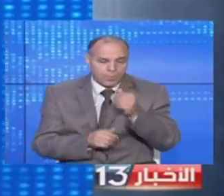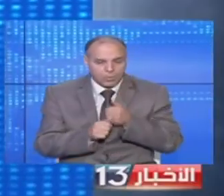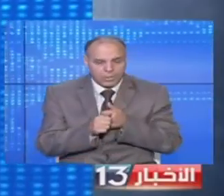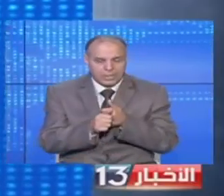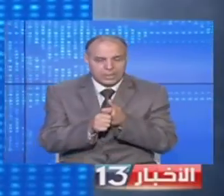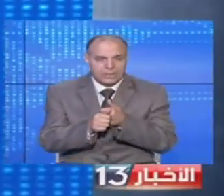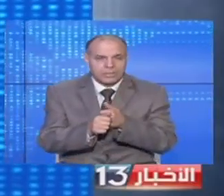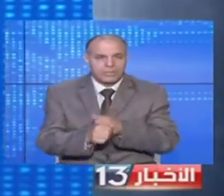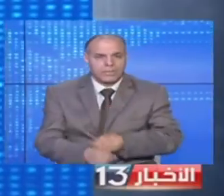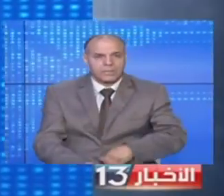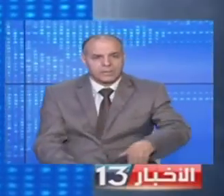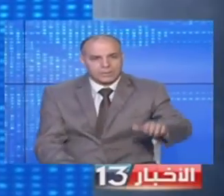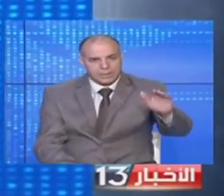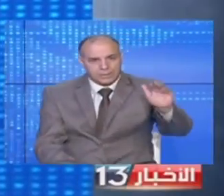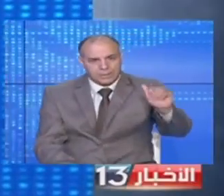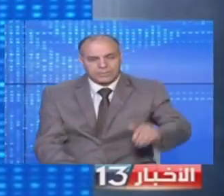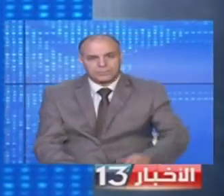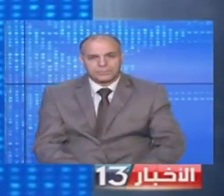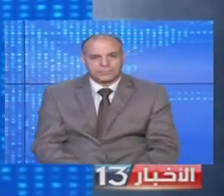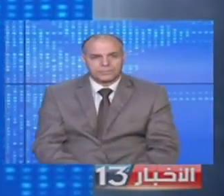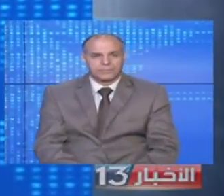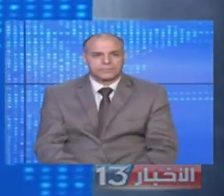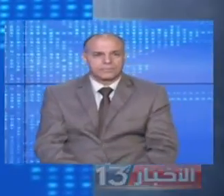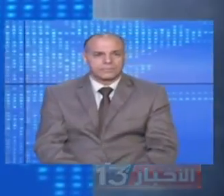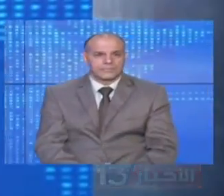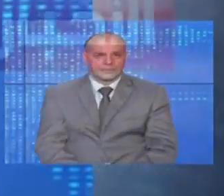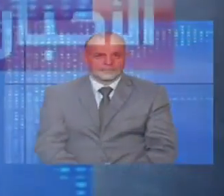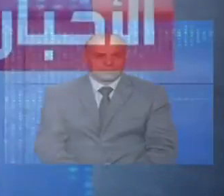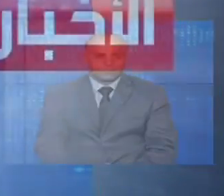مشاهدينا الكرام والى اللقاء